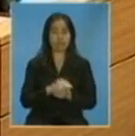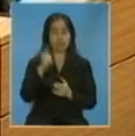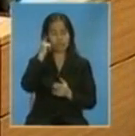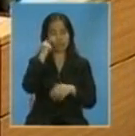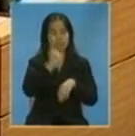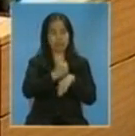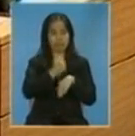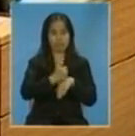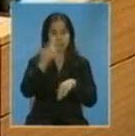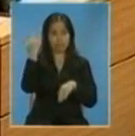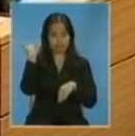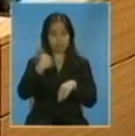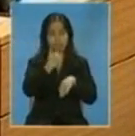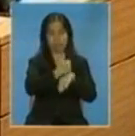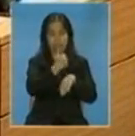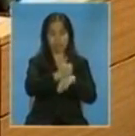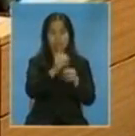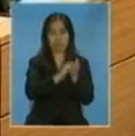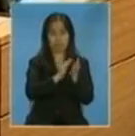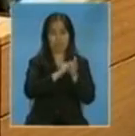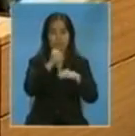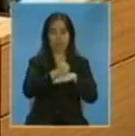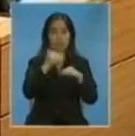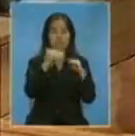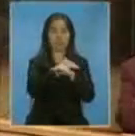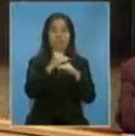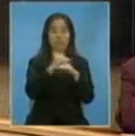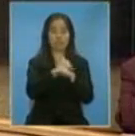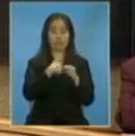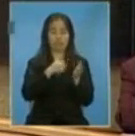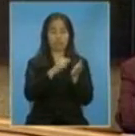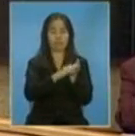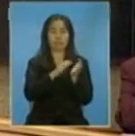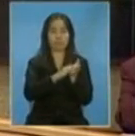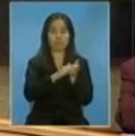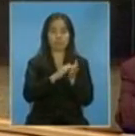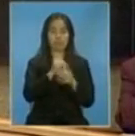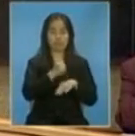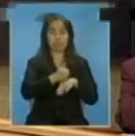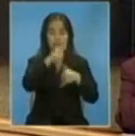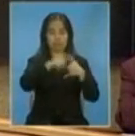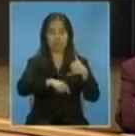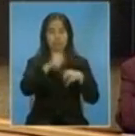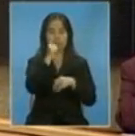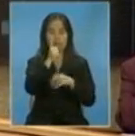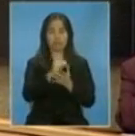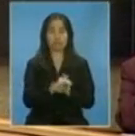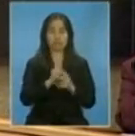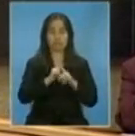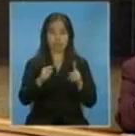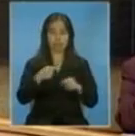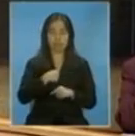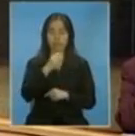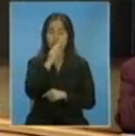นหนุ่มที่ผมชื่นชมท่านรัฐมนตรีคมนาคมขออนุญาตชื่นชมครับว่าท่านเป็นคนเก่งแต่ผมก็พูดอย่างนี้ไ